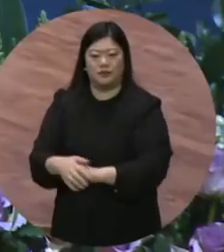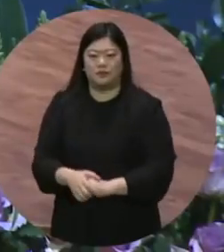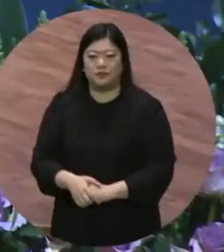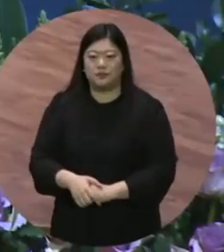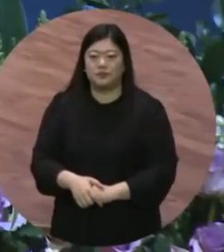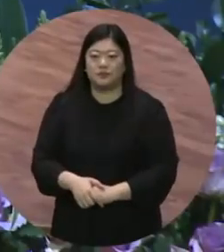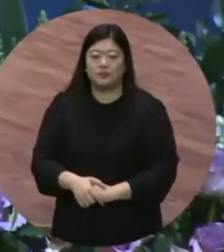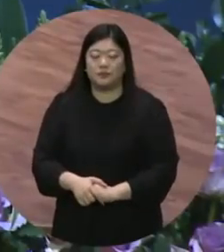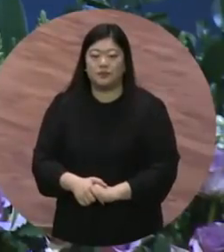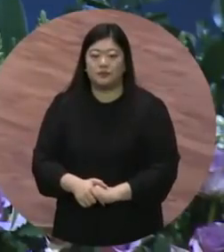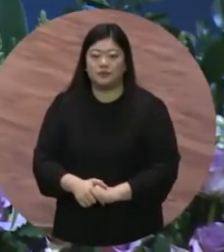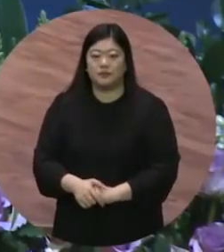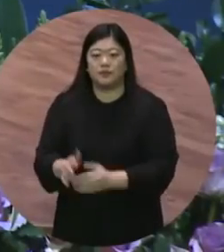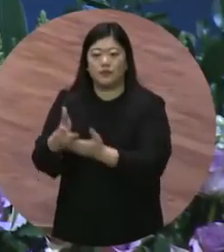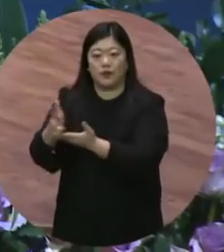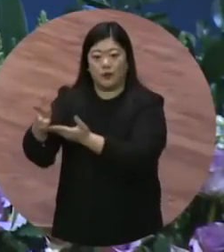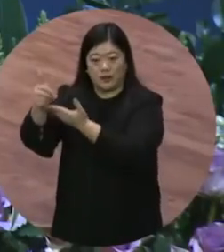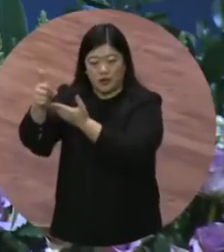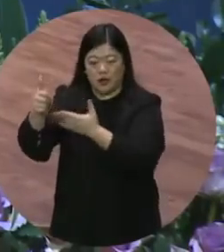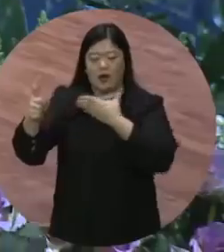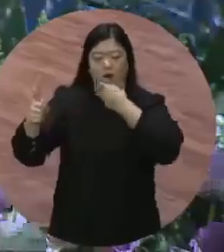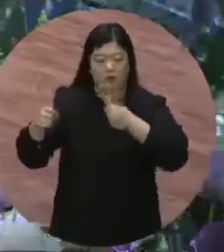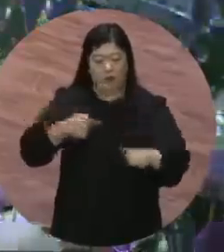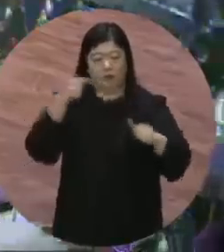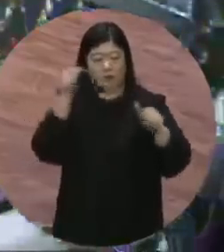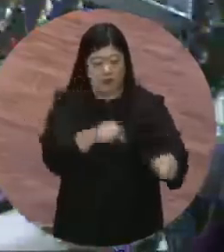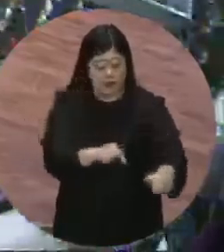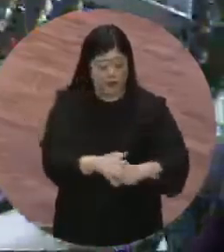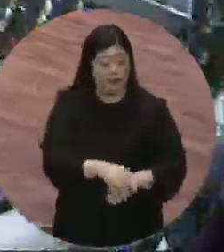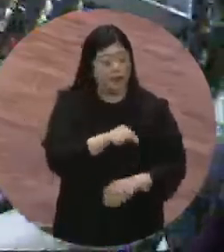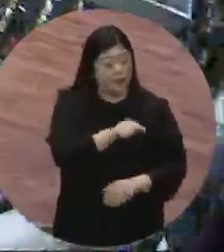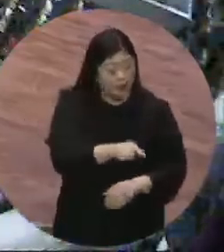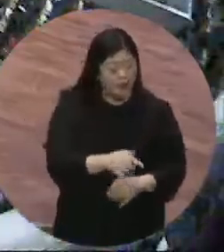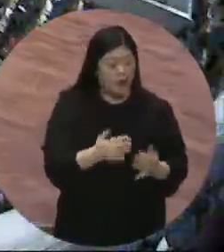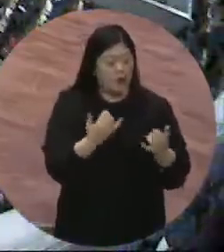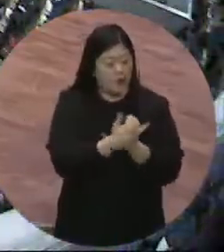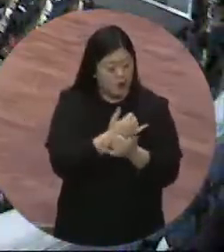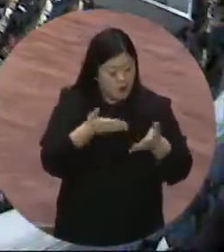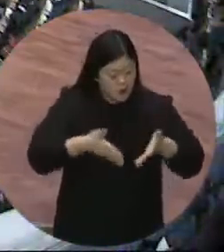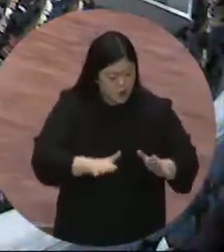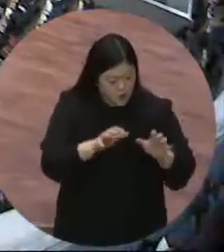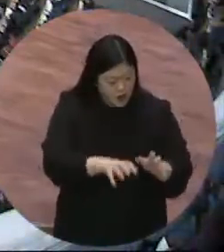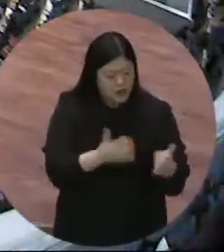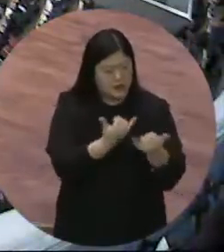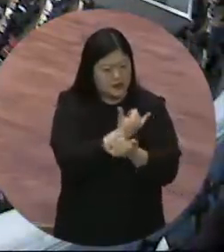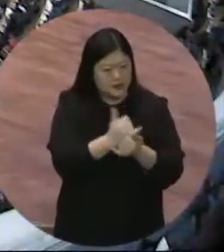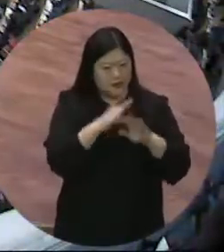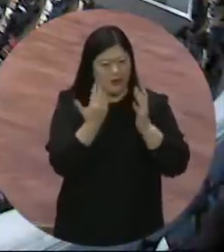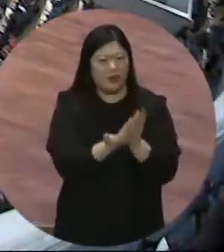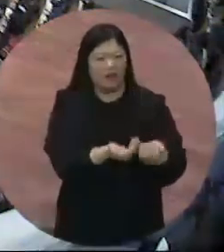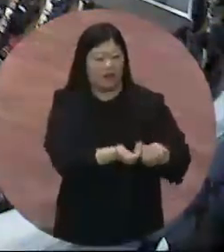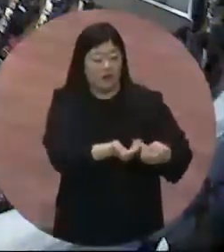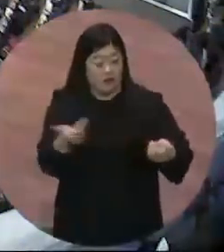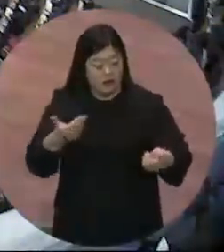읽겠습니다. 여호와께서 아브라함에게 이르시되 너는 너의 고향과 친척과 아버지의 집을 떠나 내가 내게 보여줄